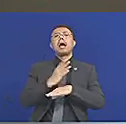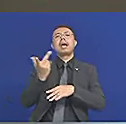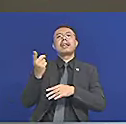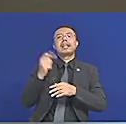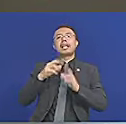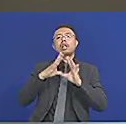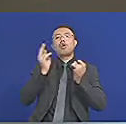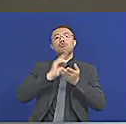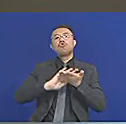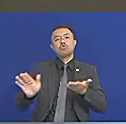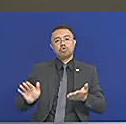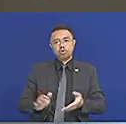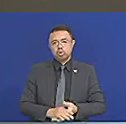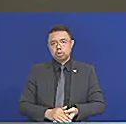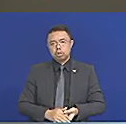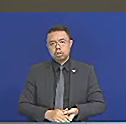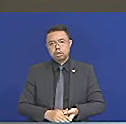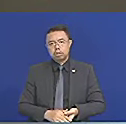Kudus.